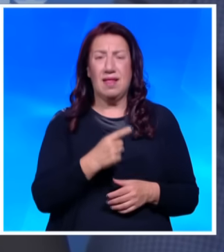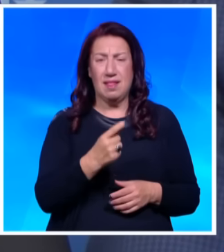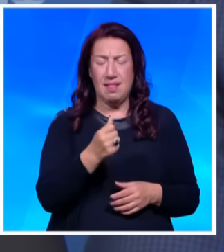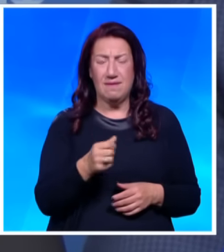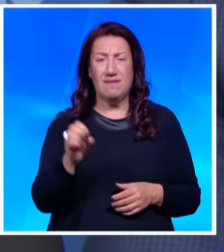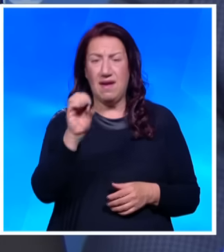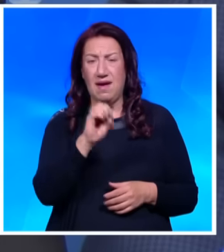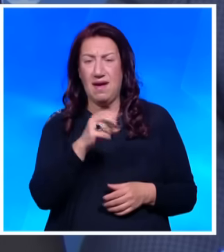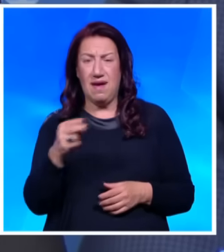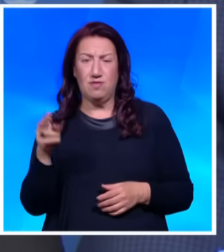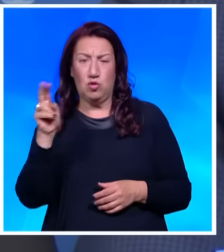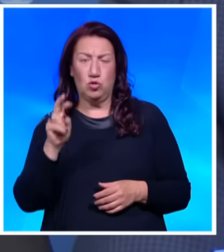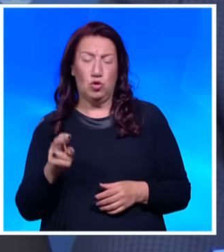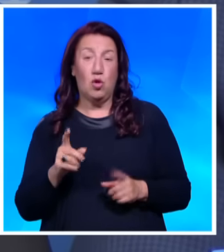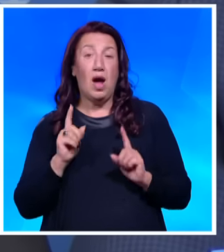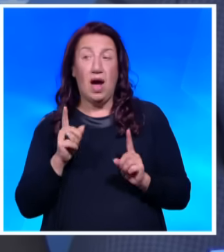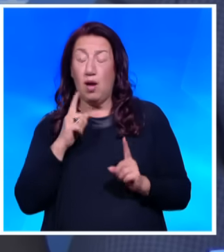ако някой трябва да ми е носил, е Горанов.